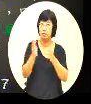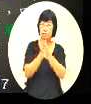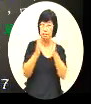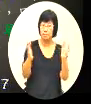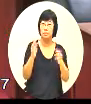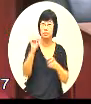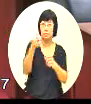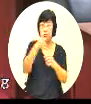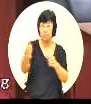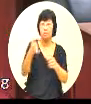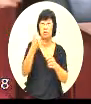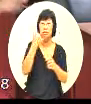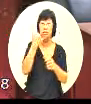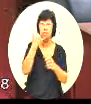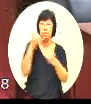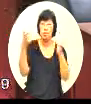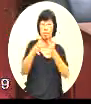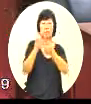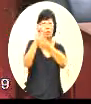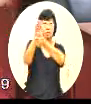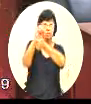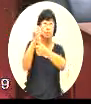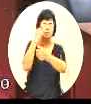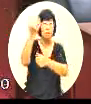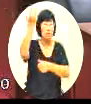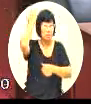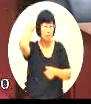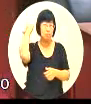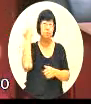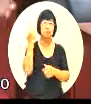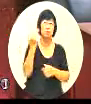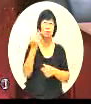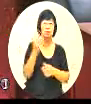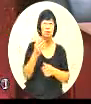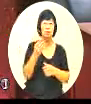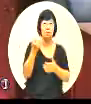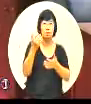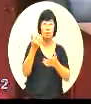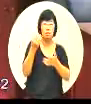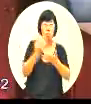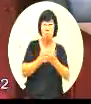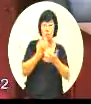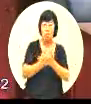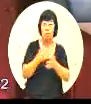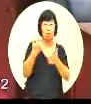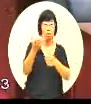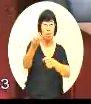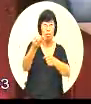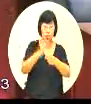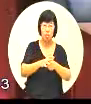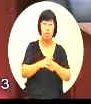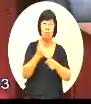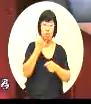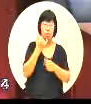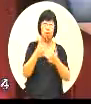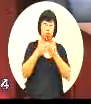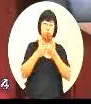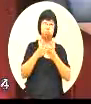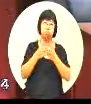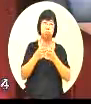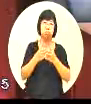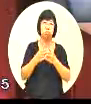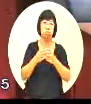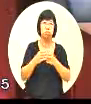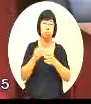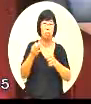响力，咱爱甲讲，过去你欠咱的，减给咱的，咱拢爱甲退回来，来降低我们的债务。我也跟很